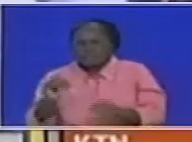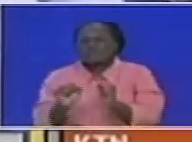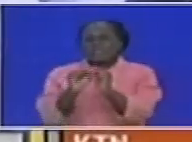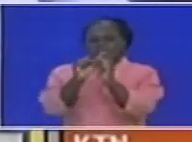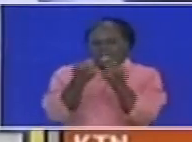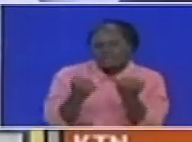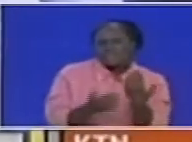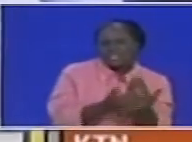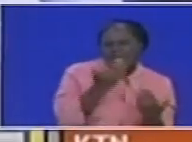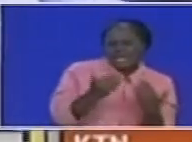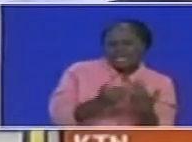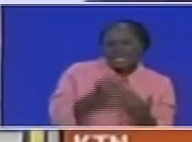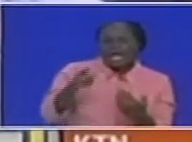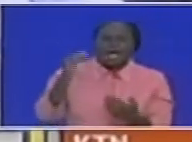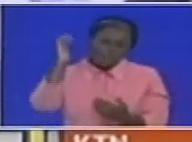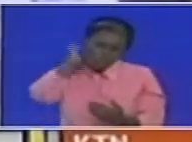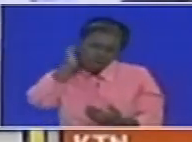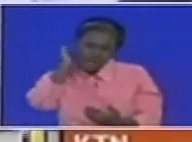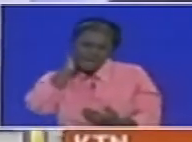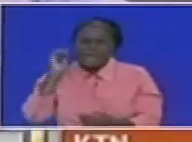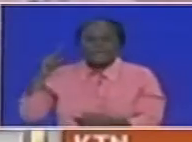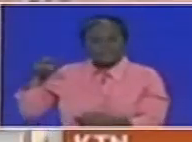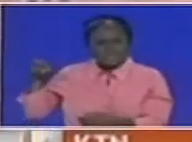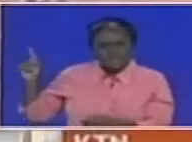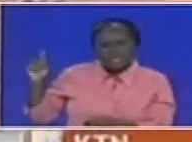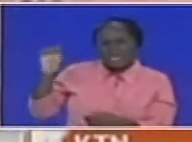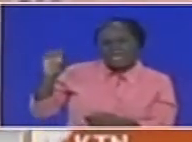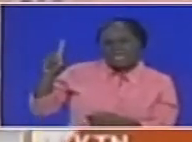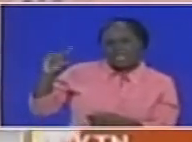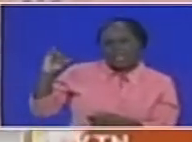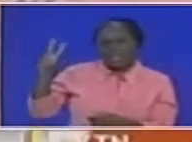kutunzwa katika hifadhi ya Borana. Kongoni huyo kwa jina Elvis sasa na umri wa miaka 2.